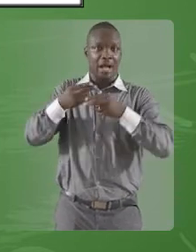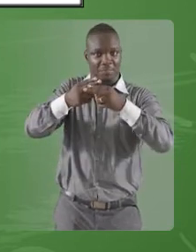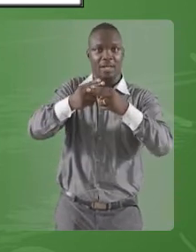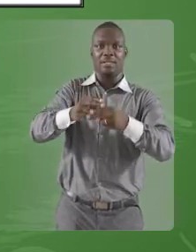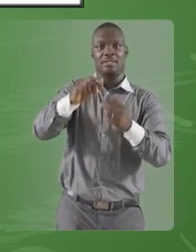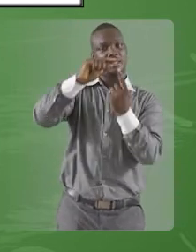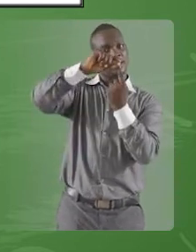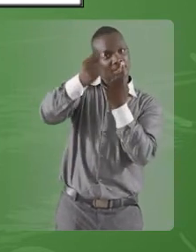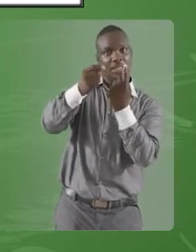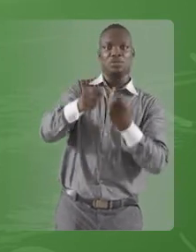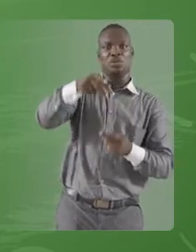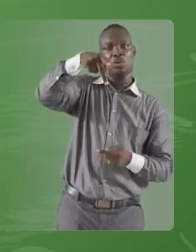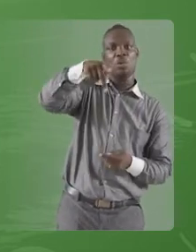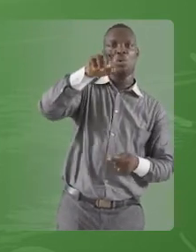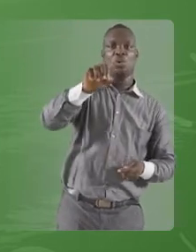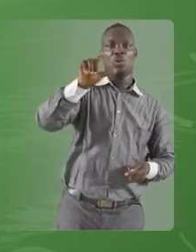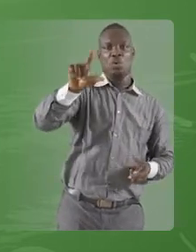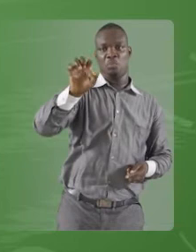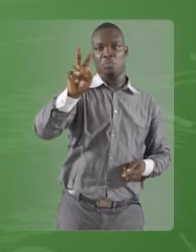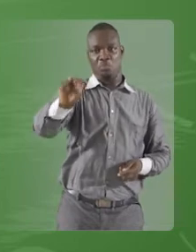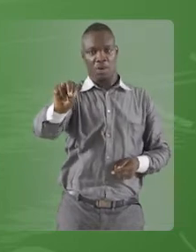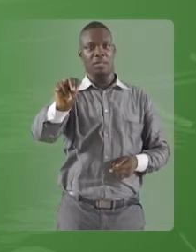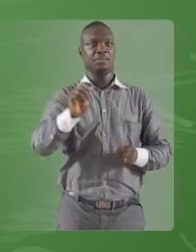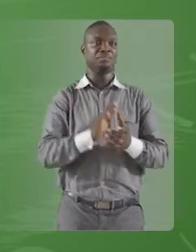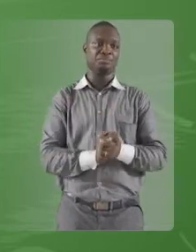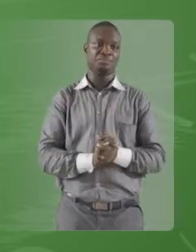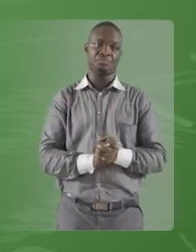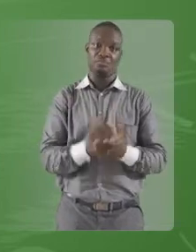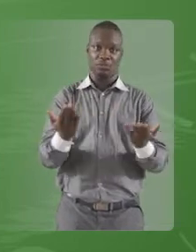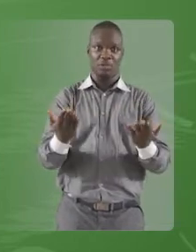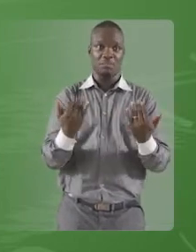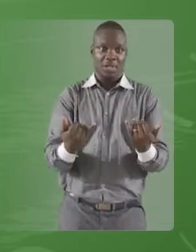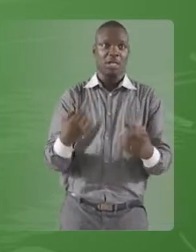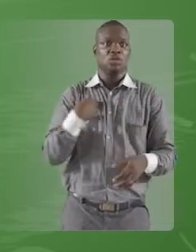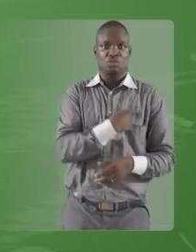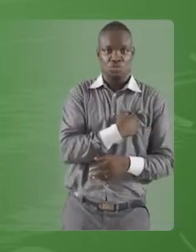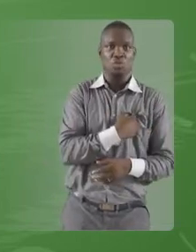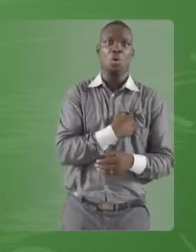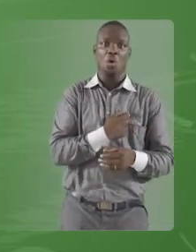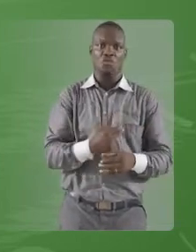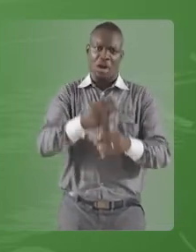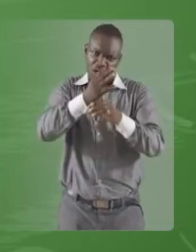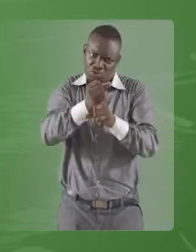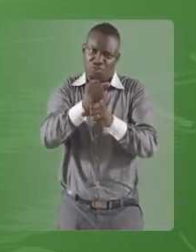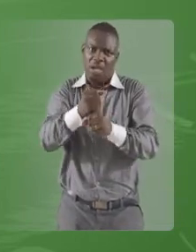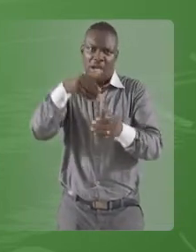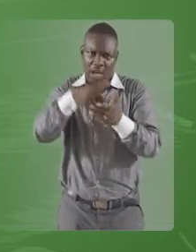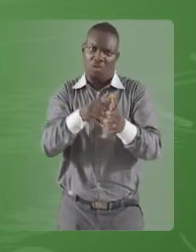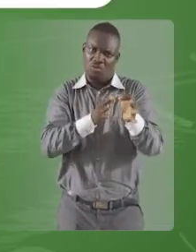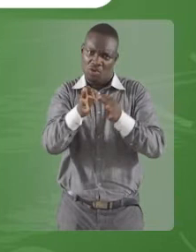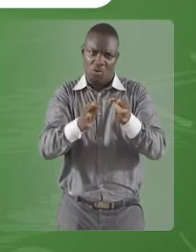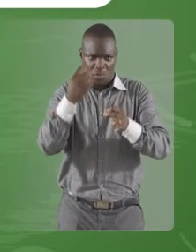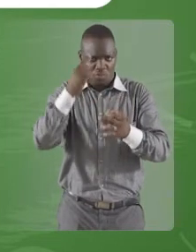des 2 membranes. Nous allons résumer cette description en des phrases bien